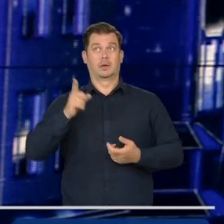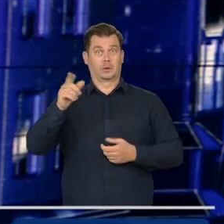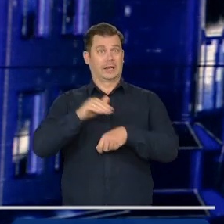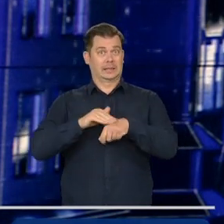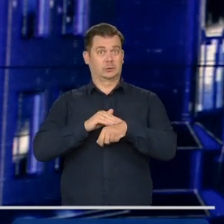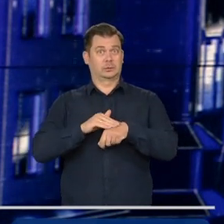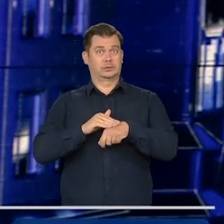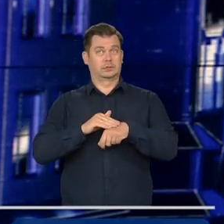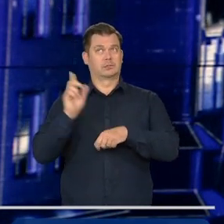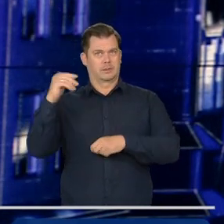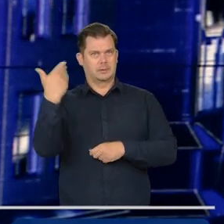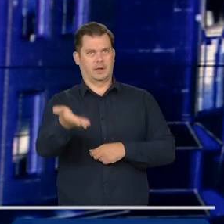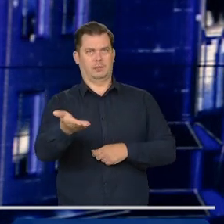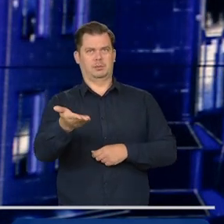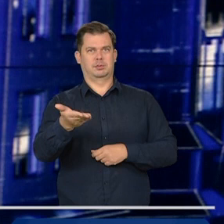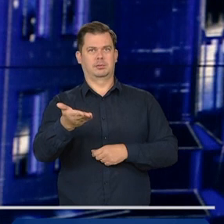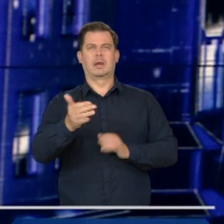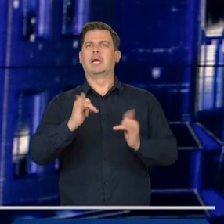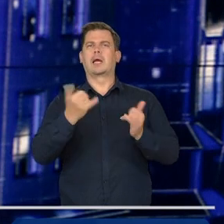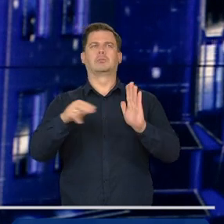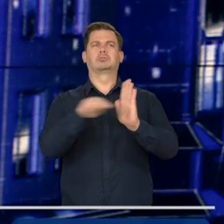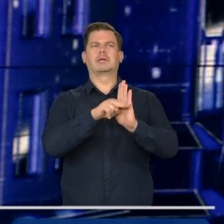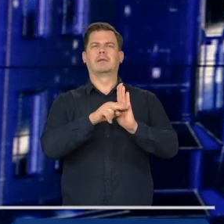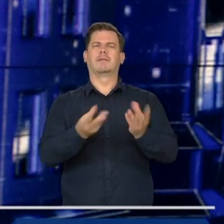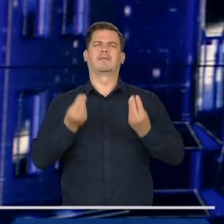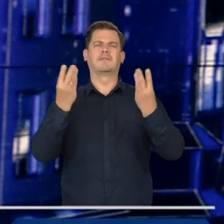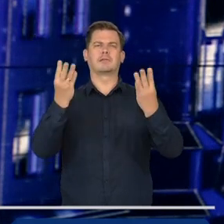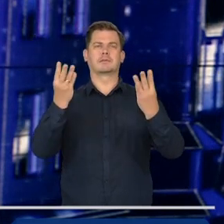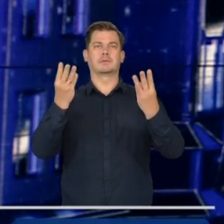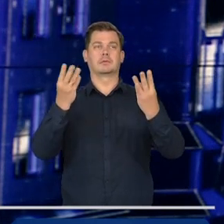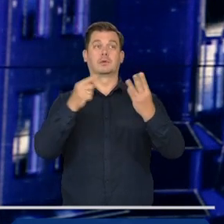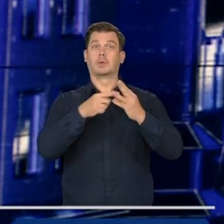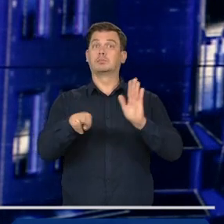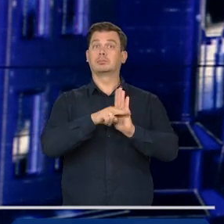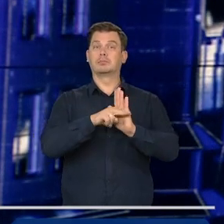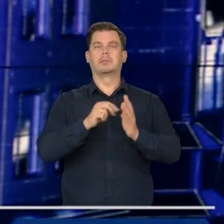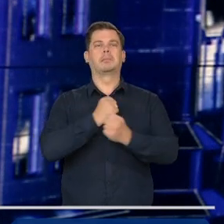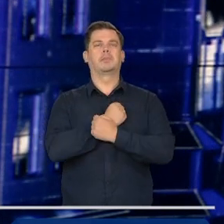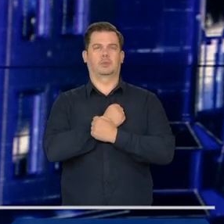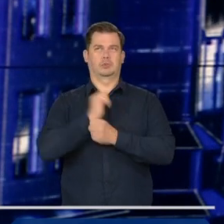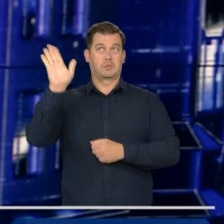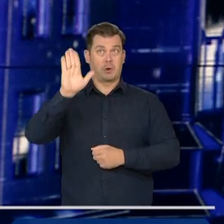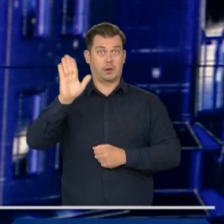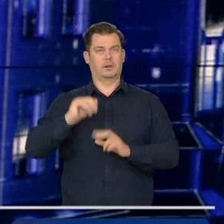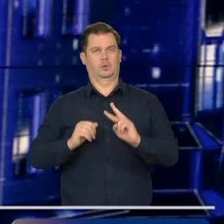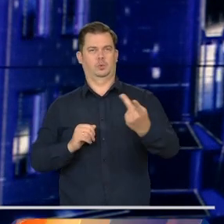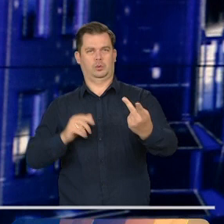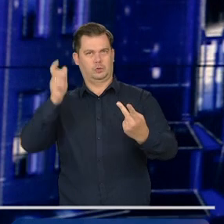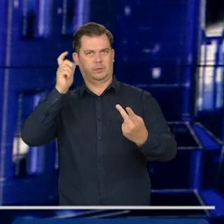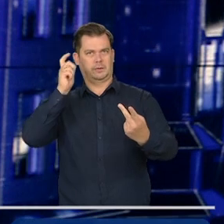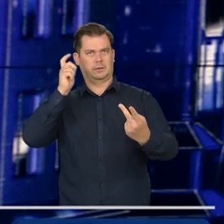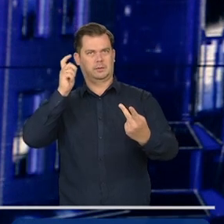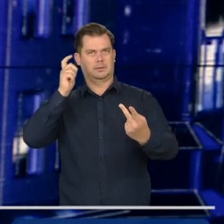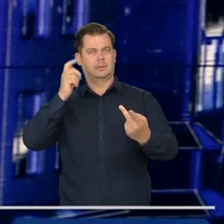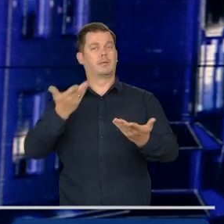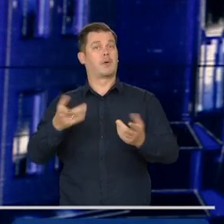Chrystus na pytanie, jakie przykazanie jest największe, odpowiada przykazanie miłości Boga i drugiego człowieka. Co to znaczy?